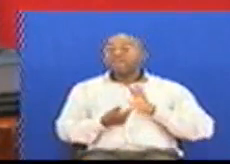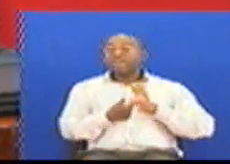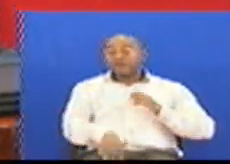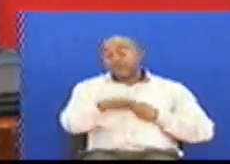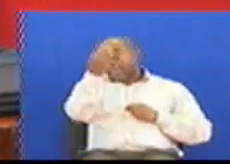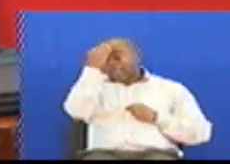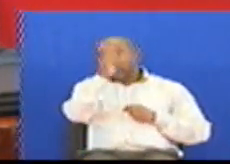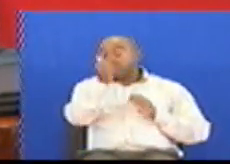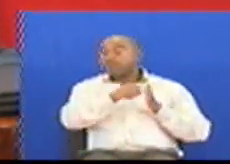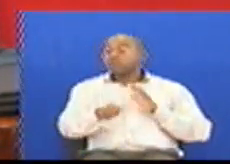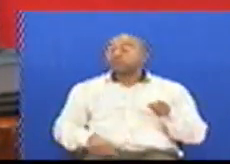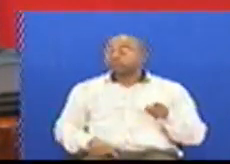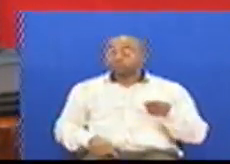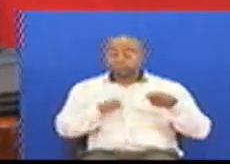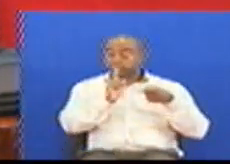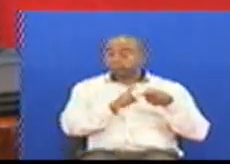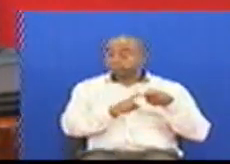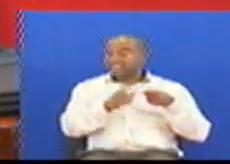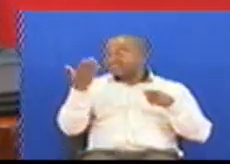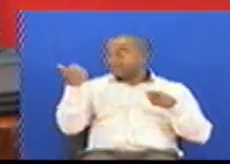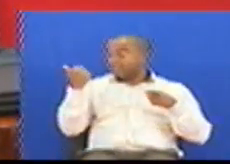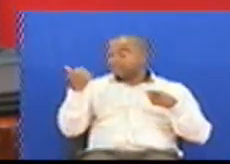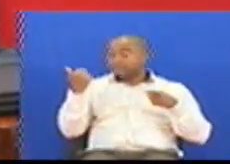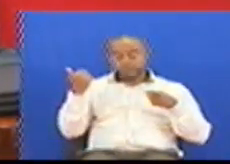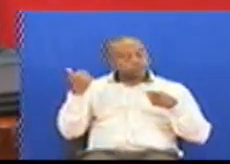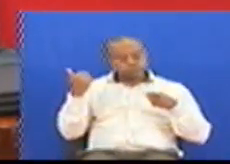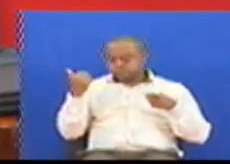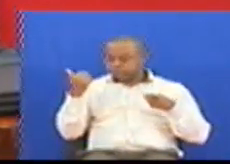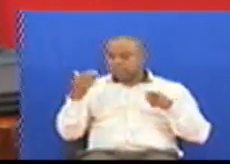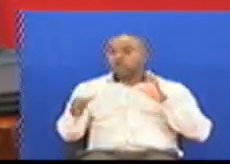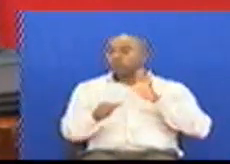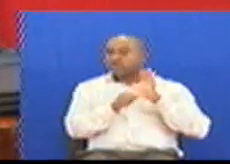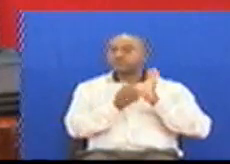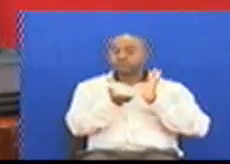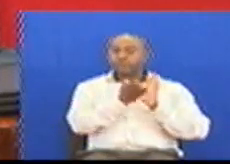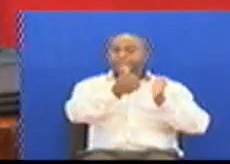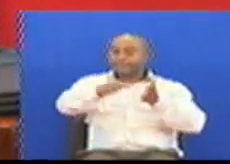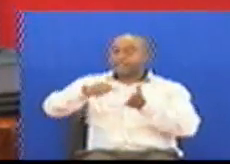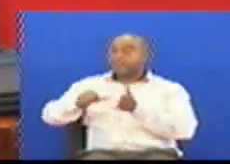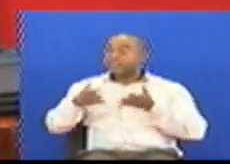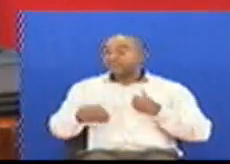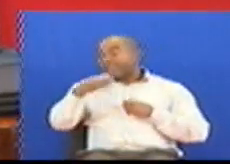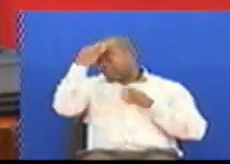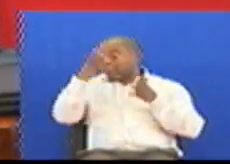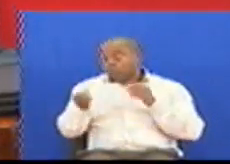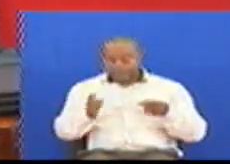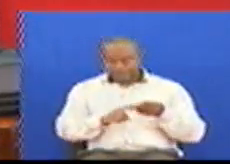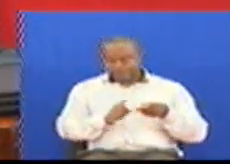ada, kitu ambacho kwa kweli amekifanya na kinaendelea kufanyika. Kufufua shirika la